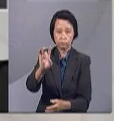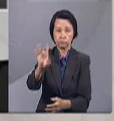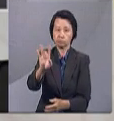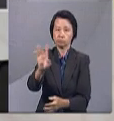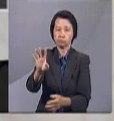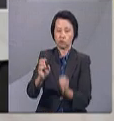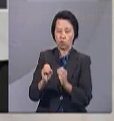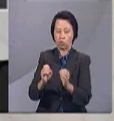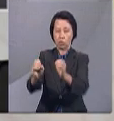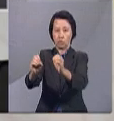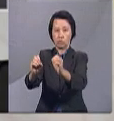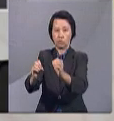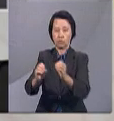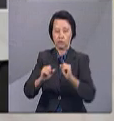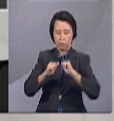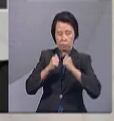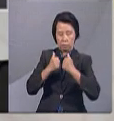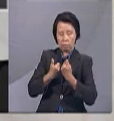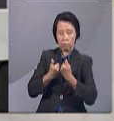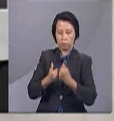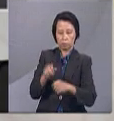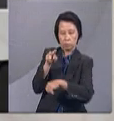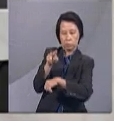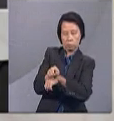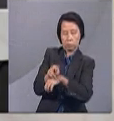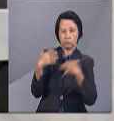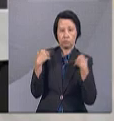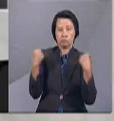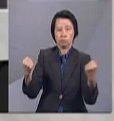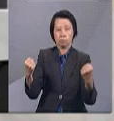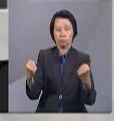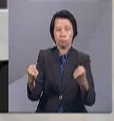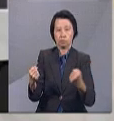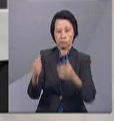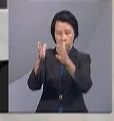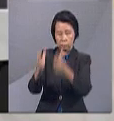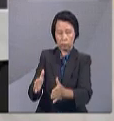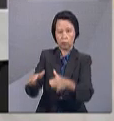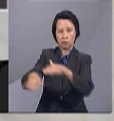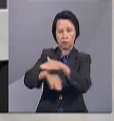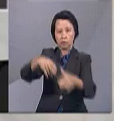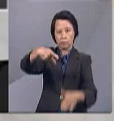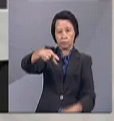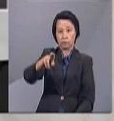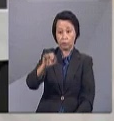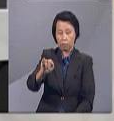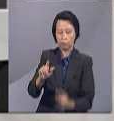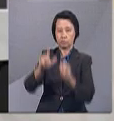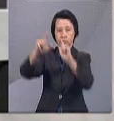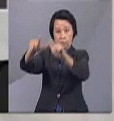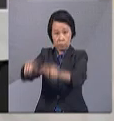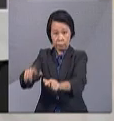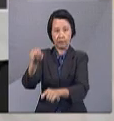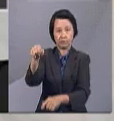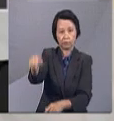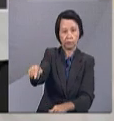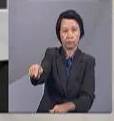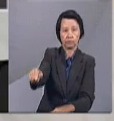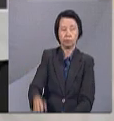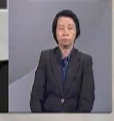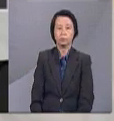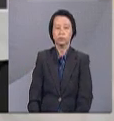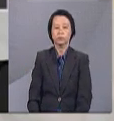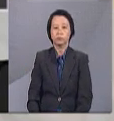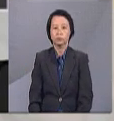operasi intelegensi dan memantau kesehatan pesan anda softlens yang ditempatkan di sana